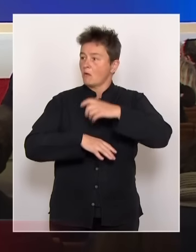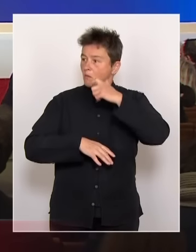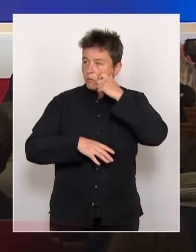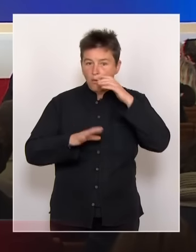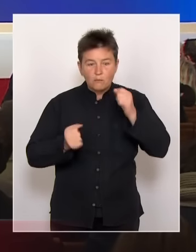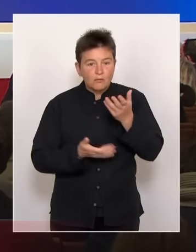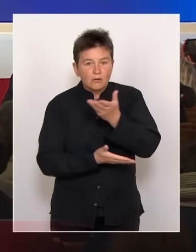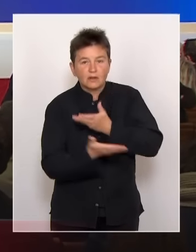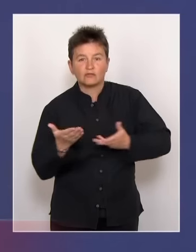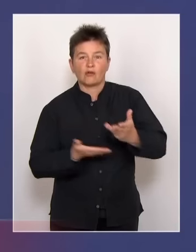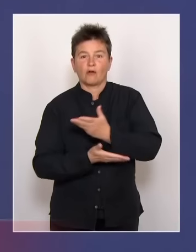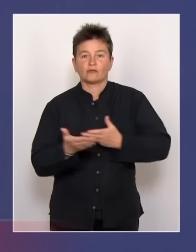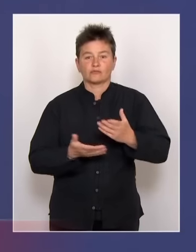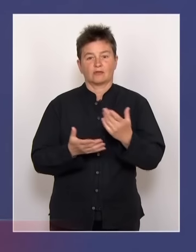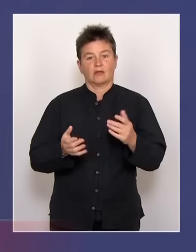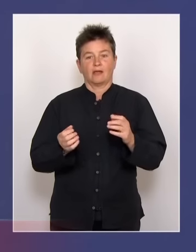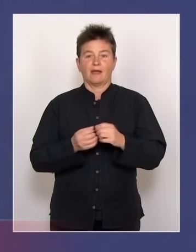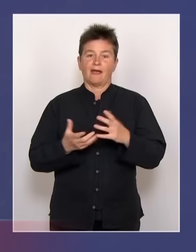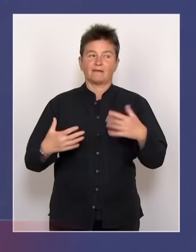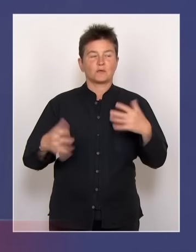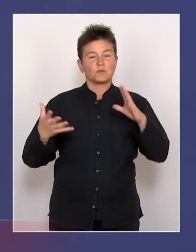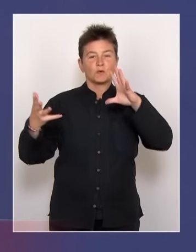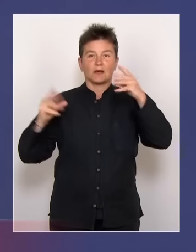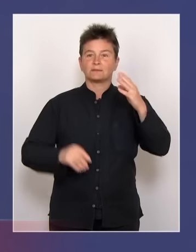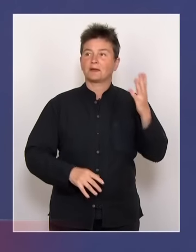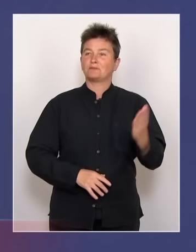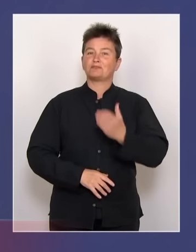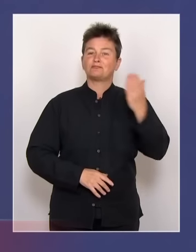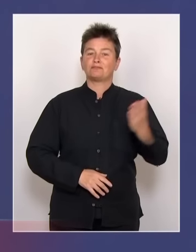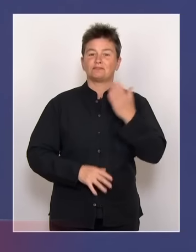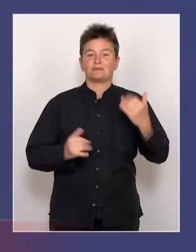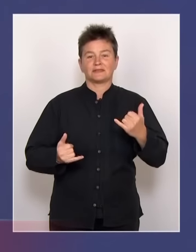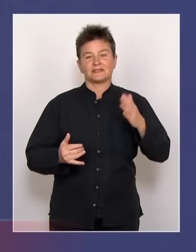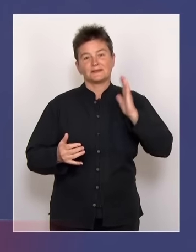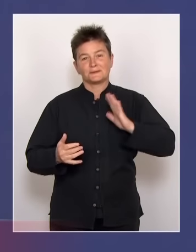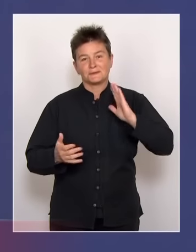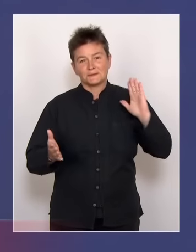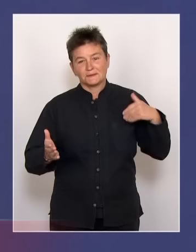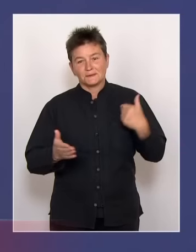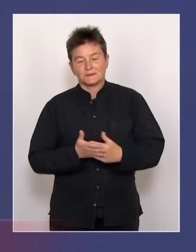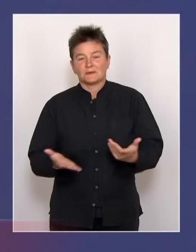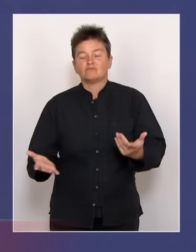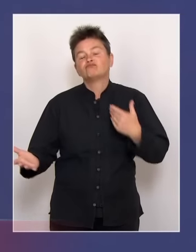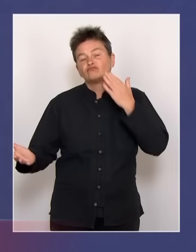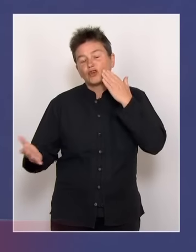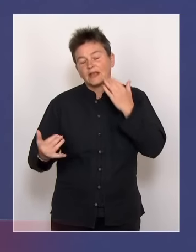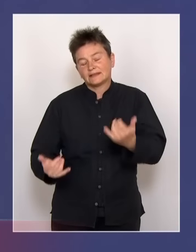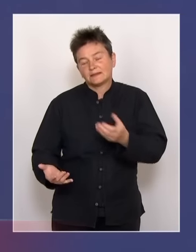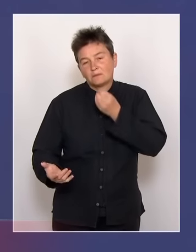pouvons échanger sous les auspices de grands esprits dans un temps et une civilité qui nous est familière